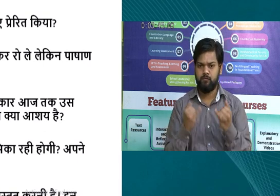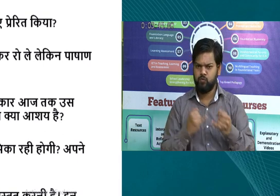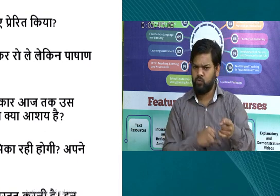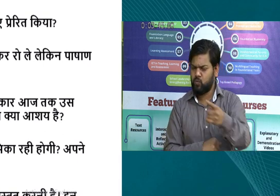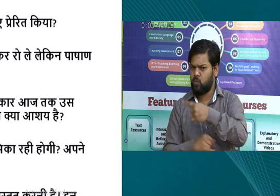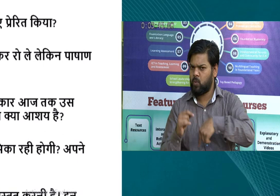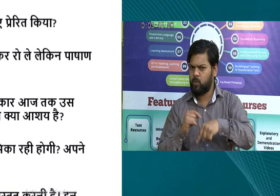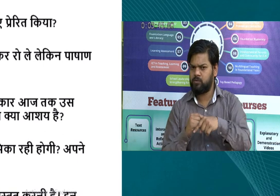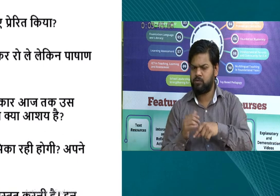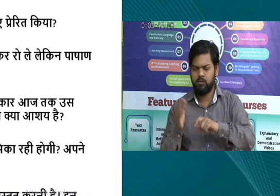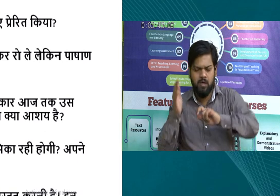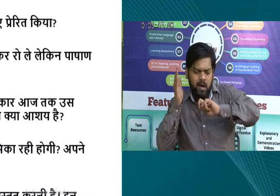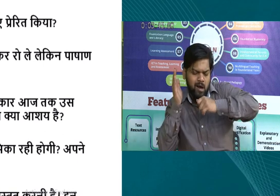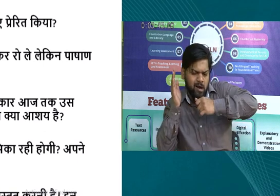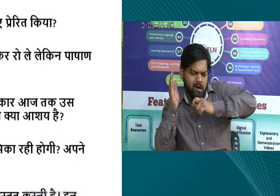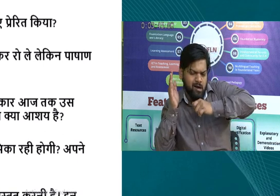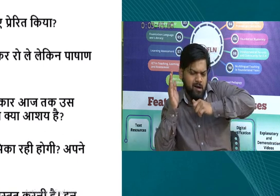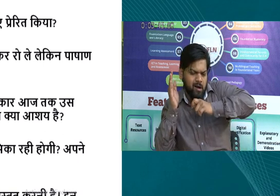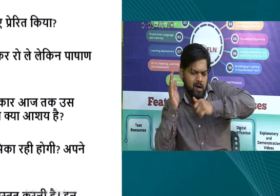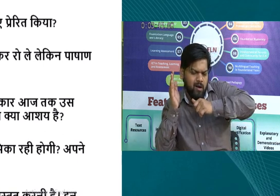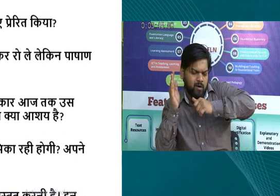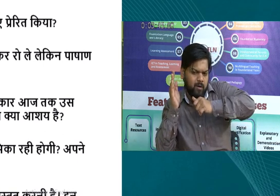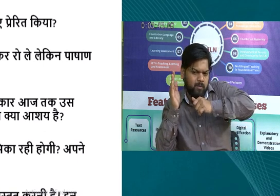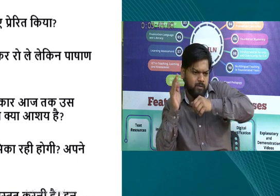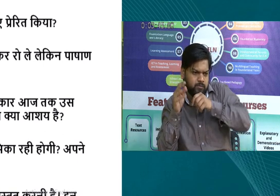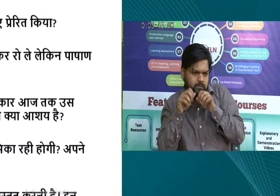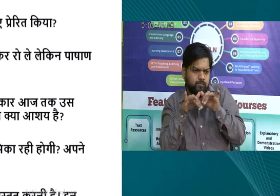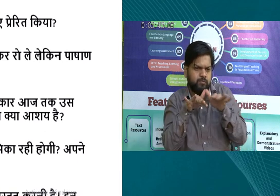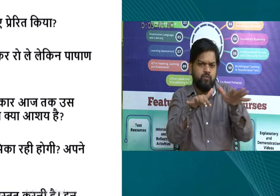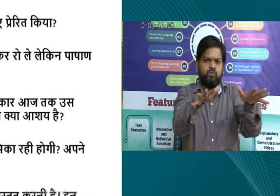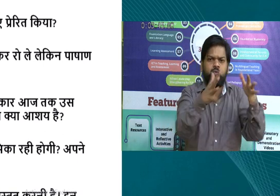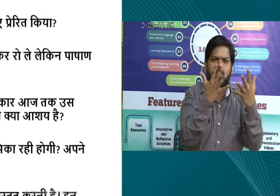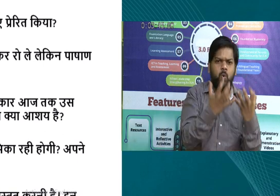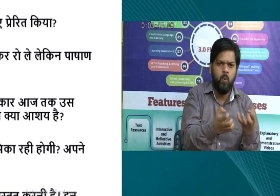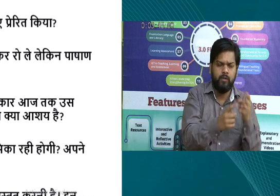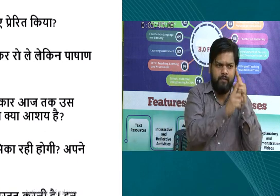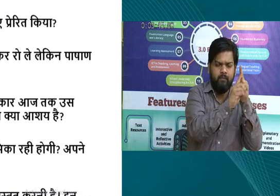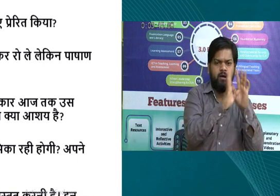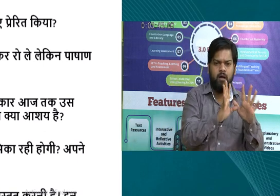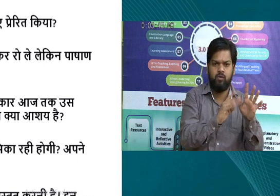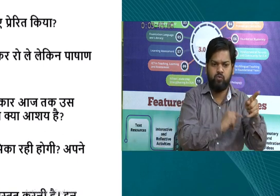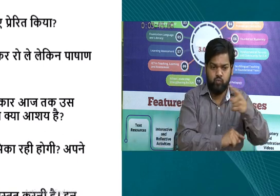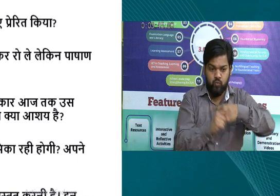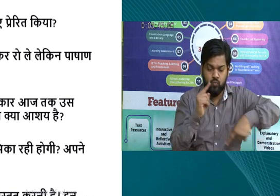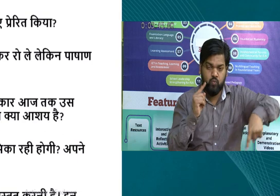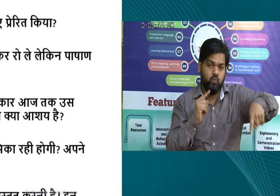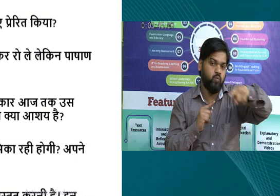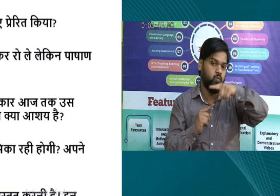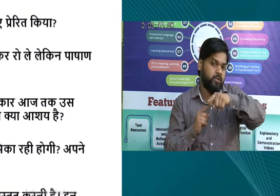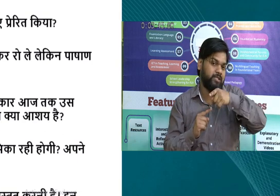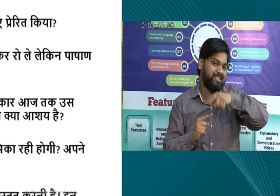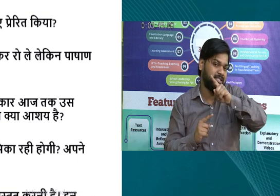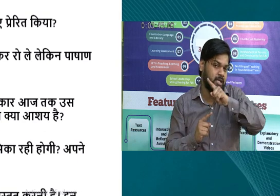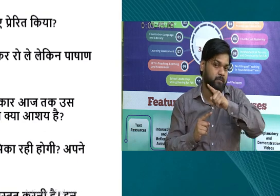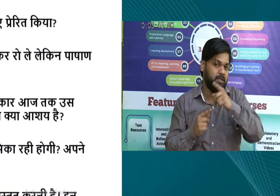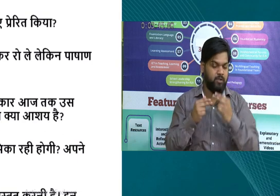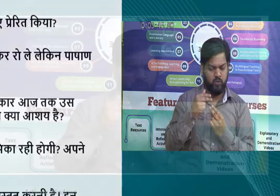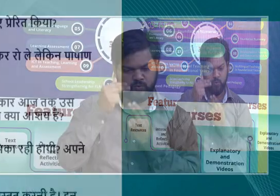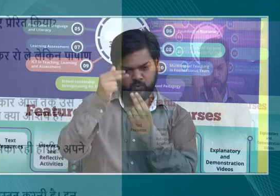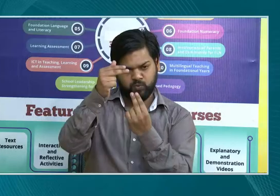तो इसके लिए आप एक रेडियो समाचार तैयार करें और उसे अपनी कक्षा में पूरे भावपूर्ण शैली में जो है पढ़कर उसे